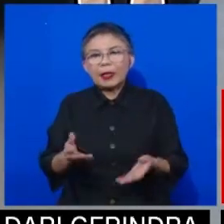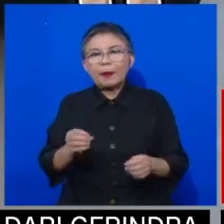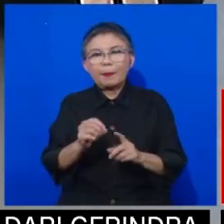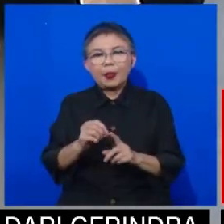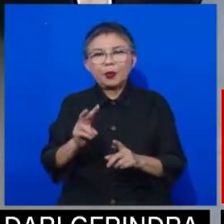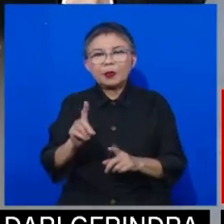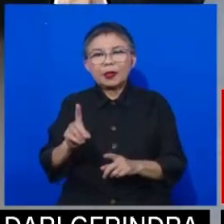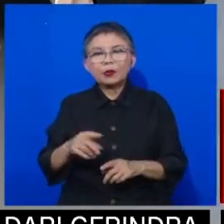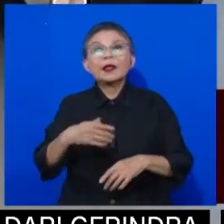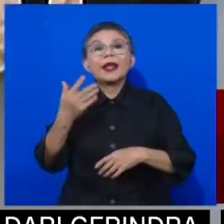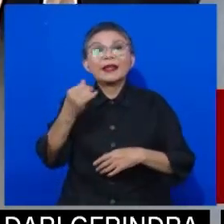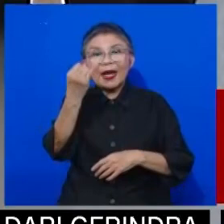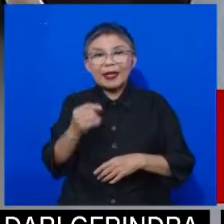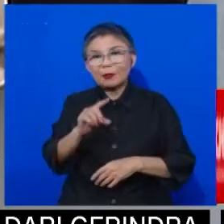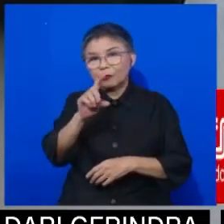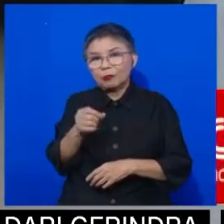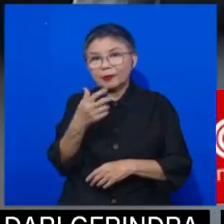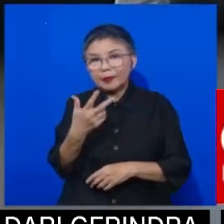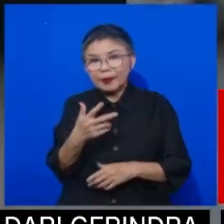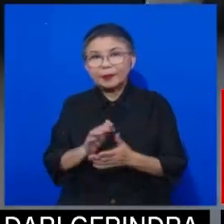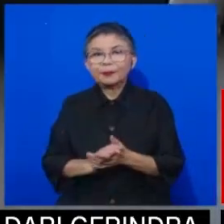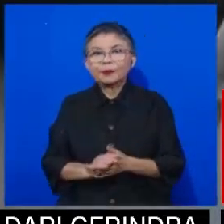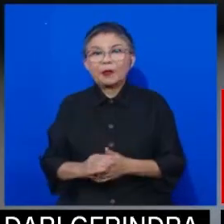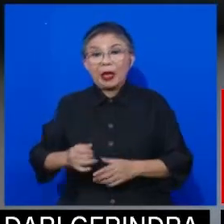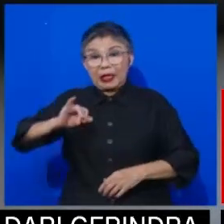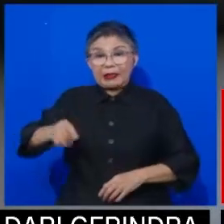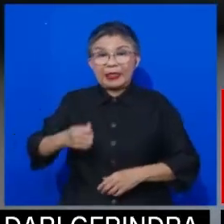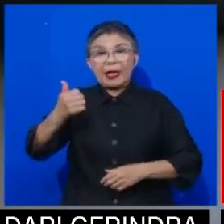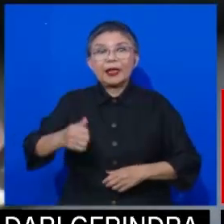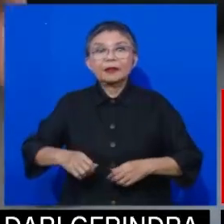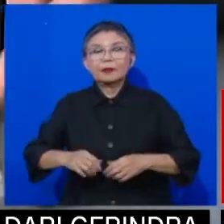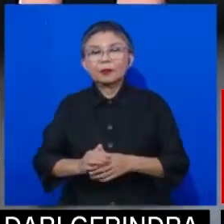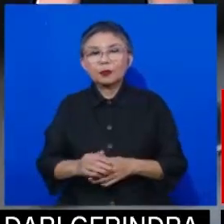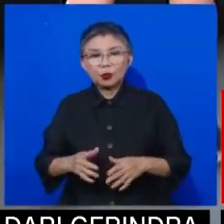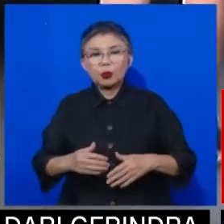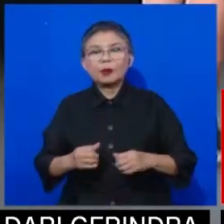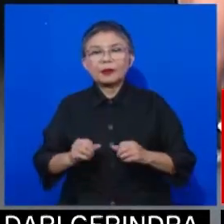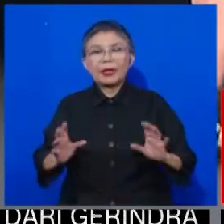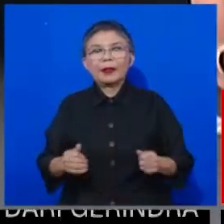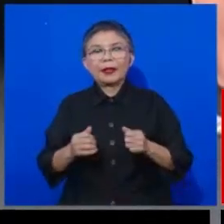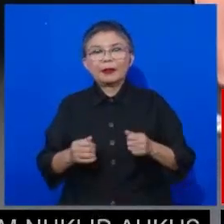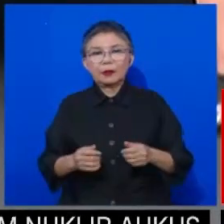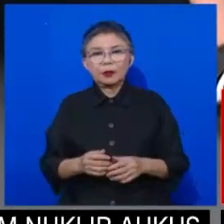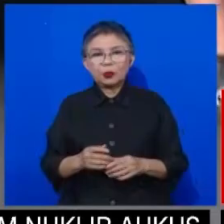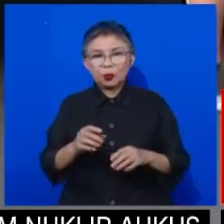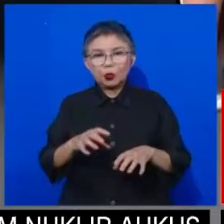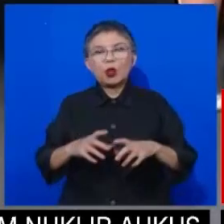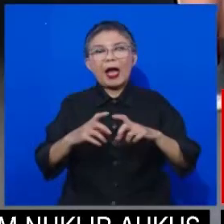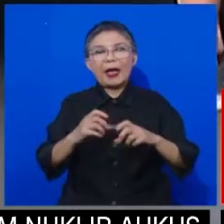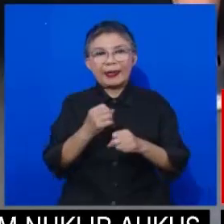P21 pada akhir Maret. Kejaksaan Tinggi DKI juga telah menyiapkan jaksa spesialis anak untuk persidangan anak berkonflik dengan